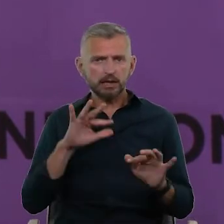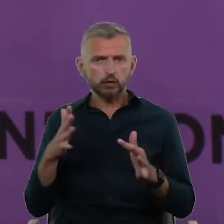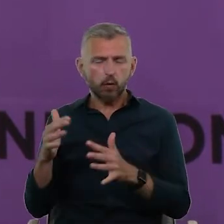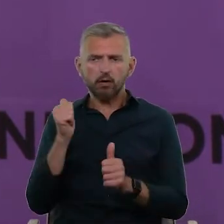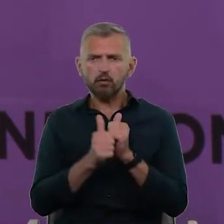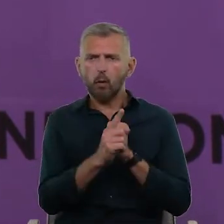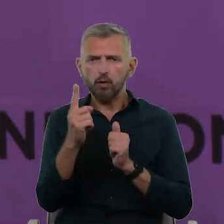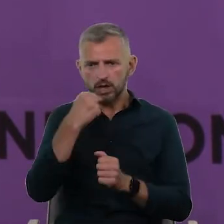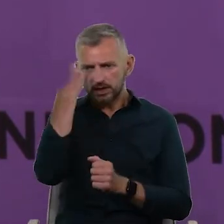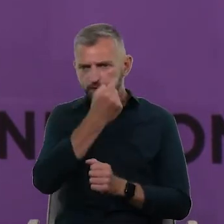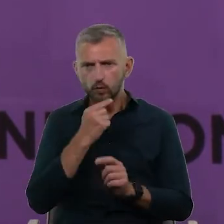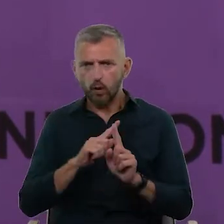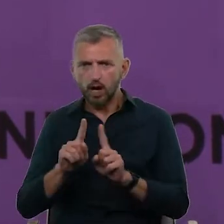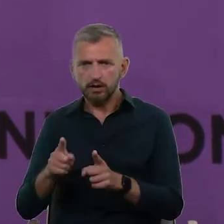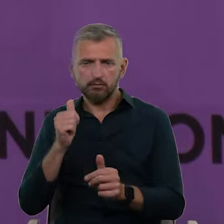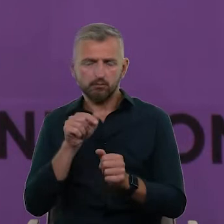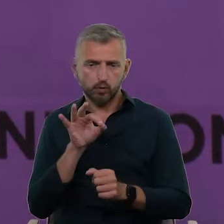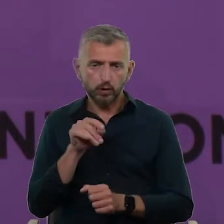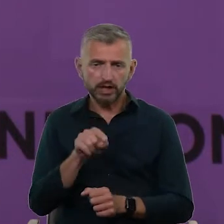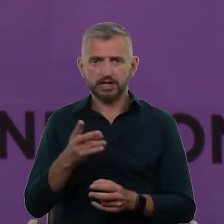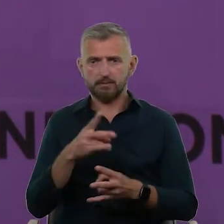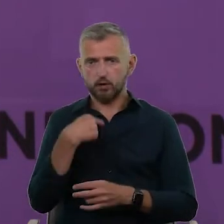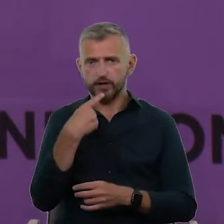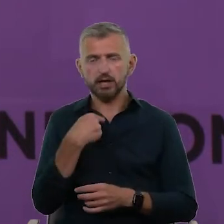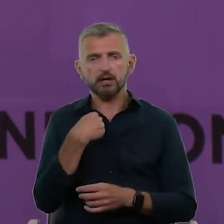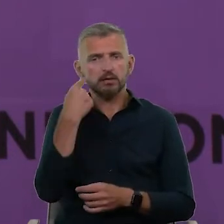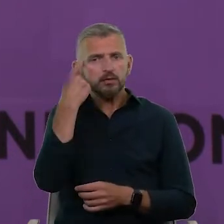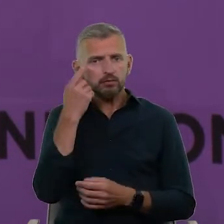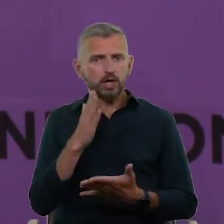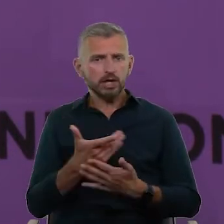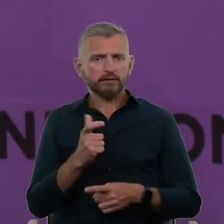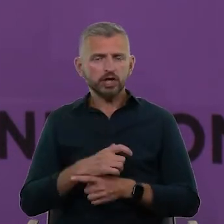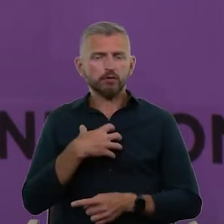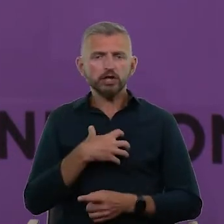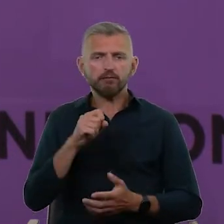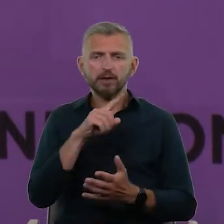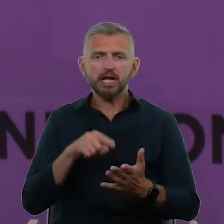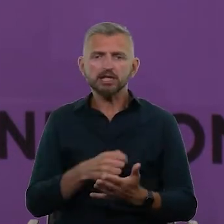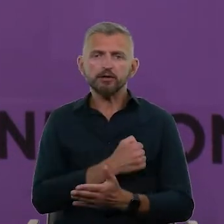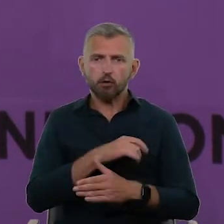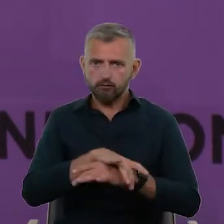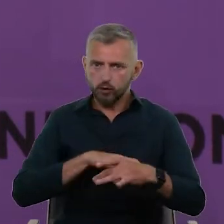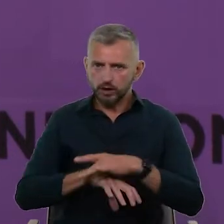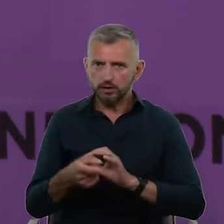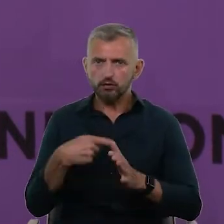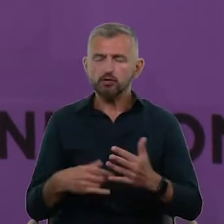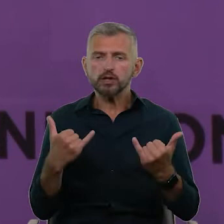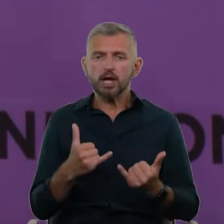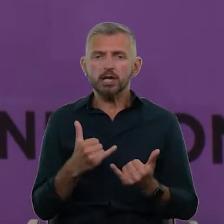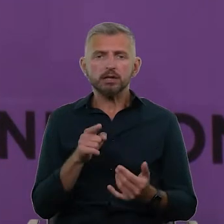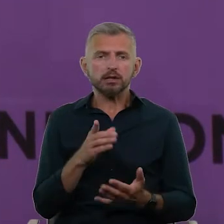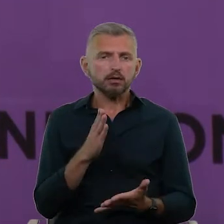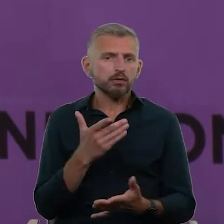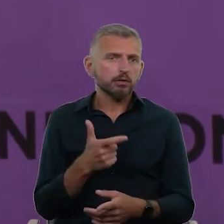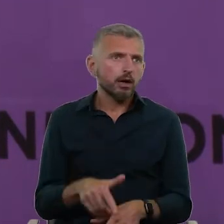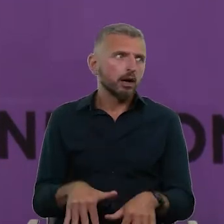є індивідуальною, про них треба говорити. І зараз я враховую надзвичайно важливе питання саме військовополонених, тому що зараз їх є